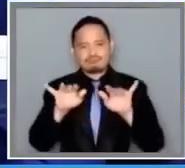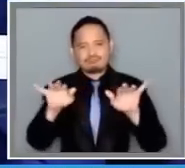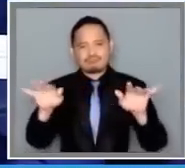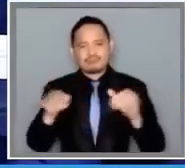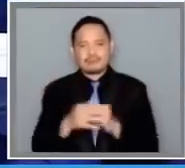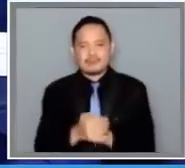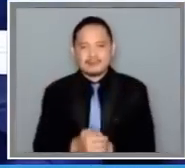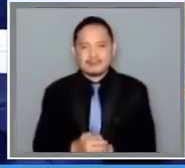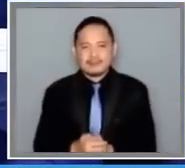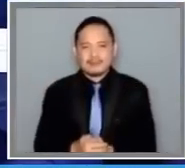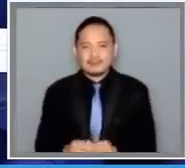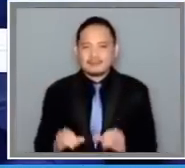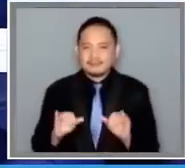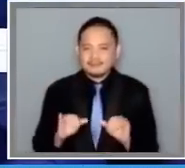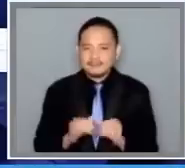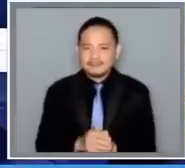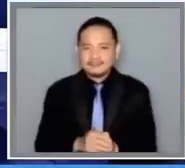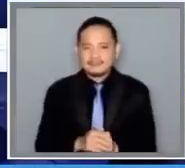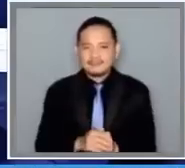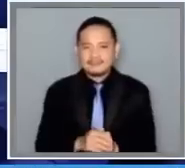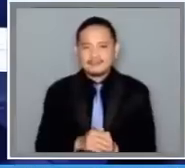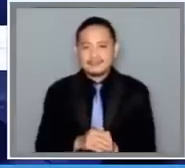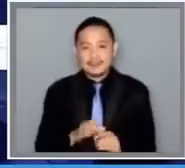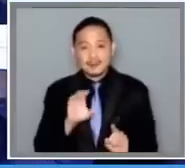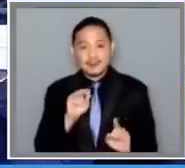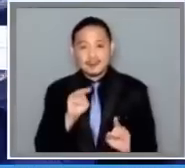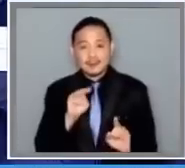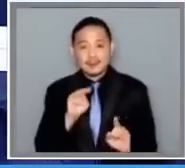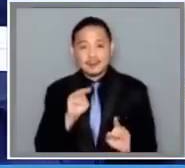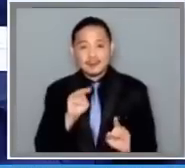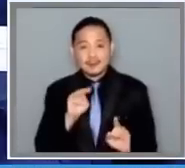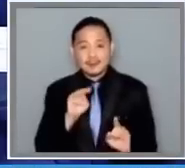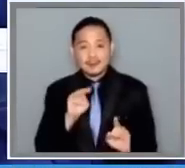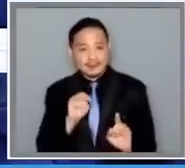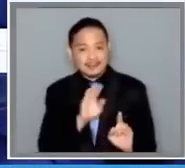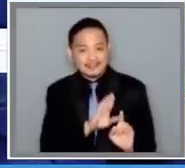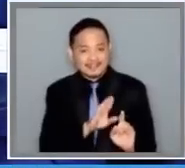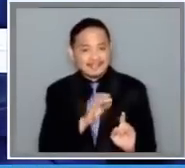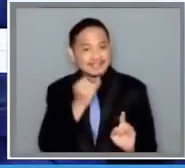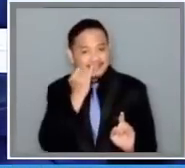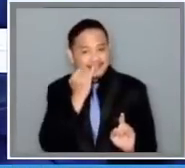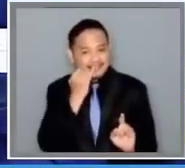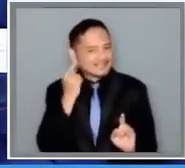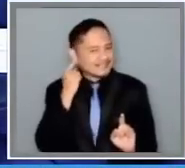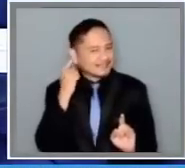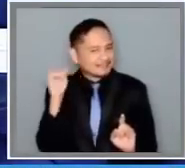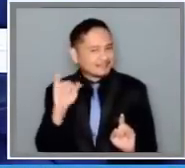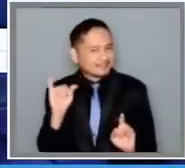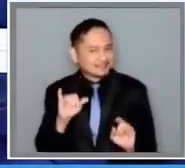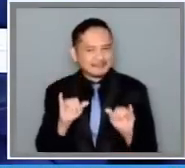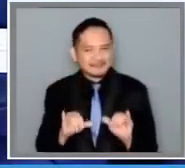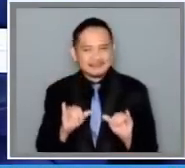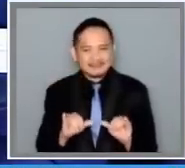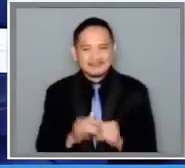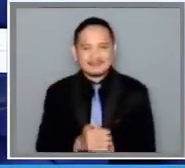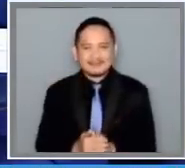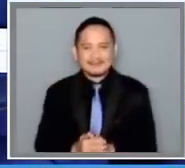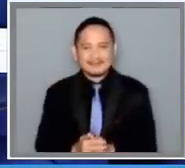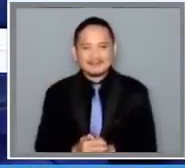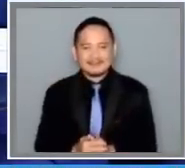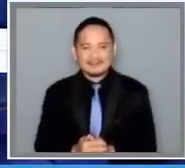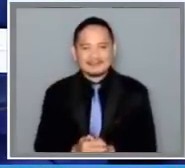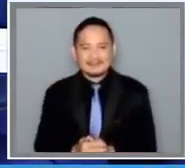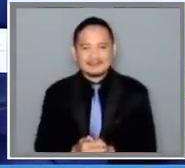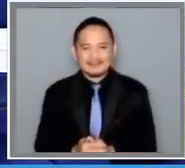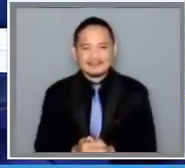ko ha kasi Connie season. Ayan. Flu season. Gumapang pa na konti. Okay, okay. Kaya pala ganun. Para matulungan tayo sa